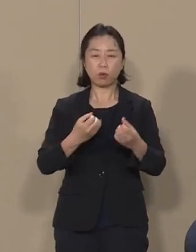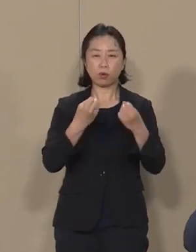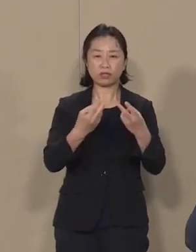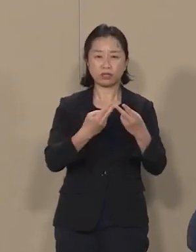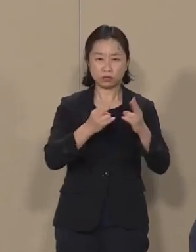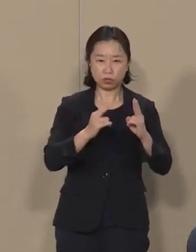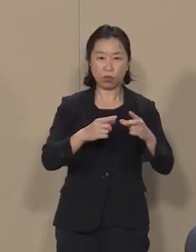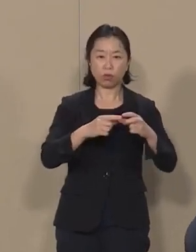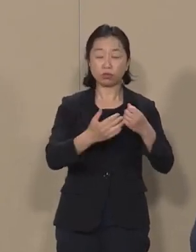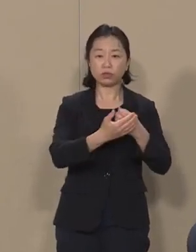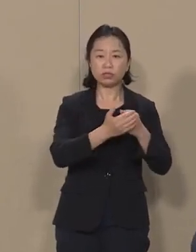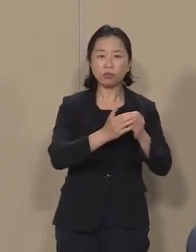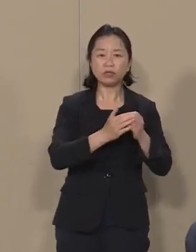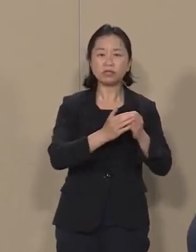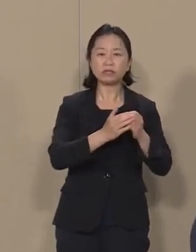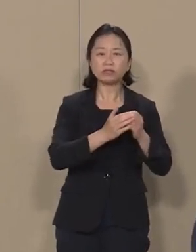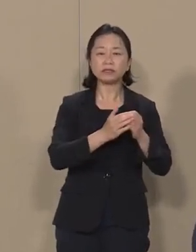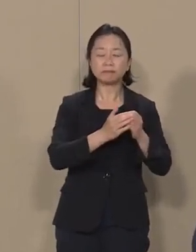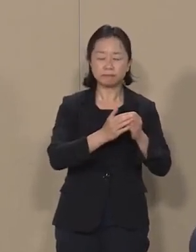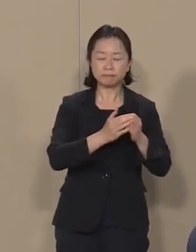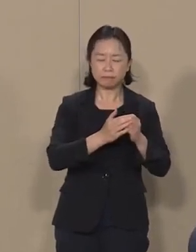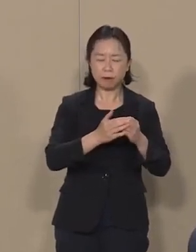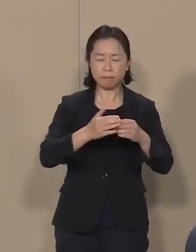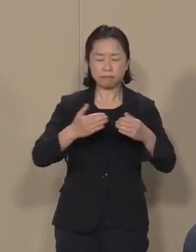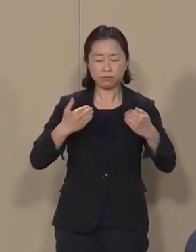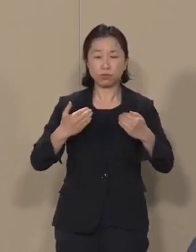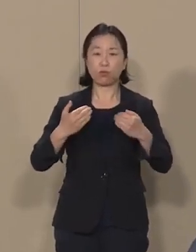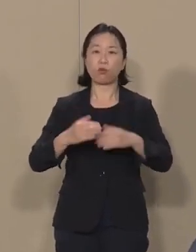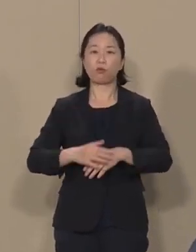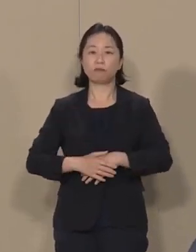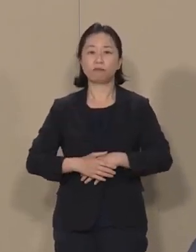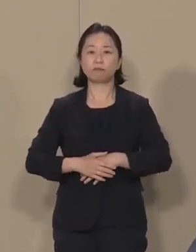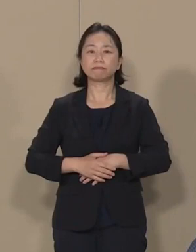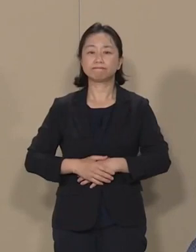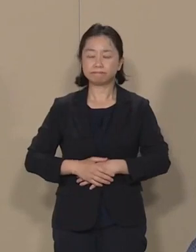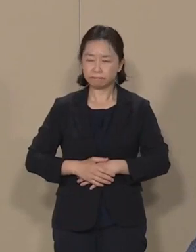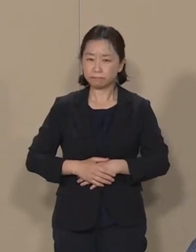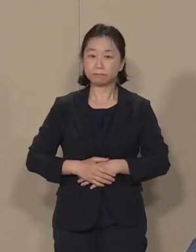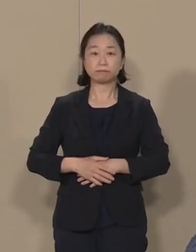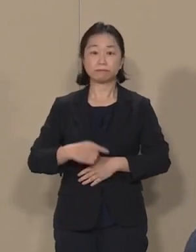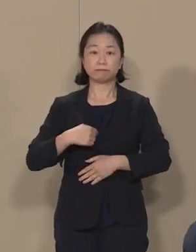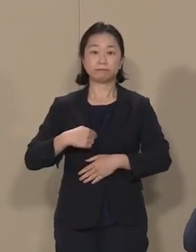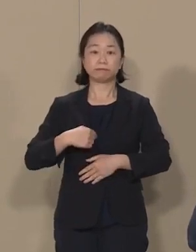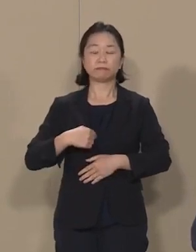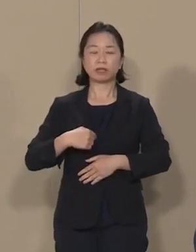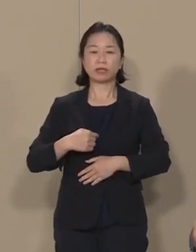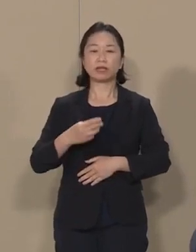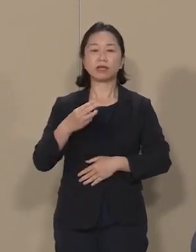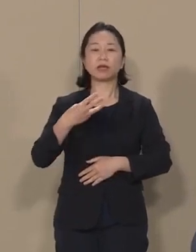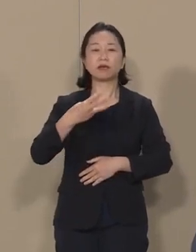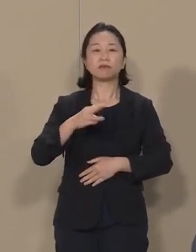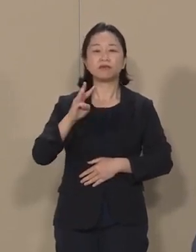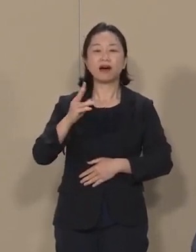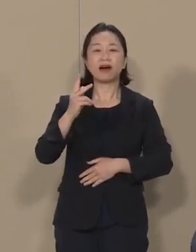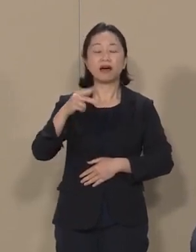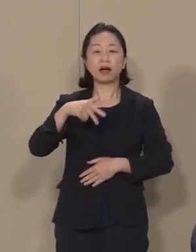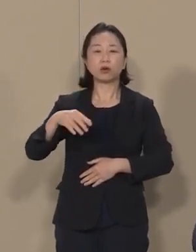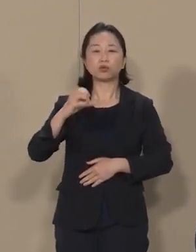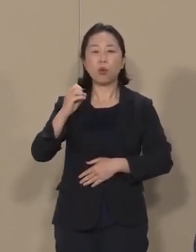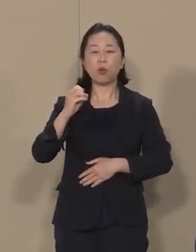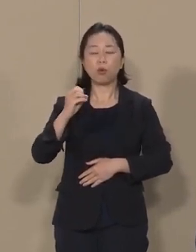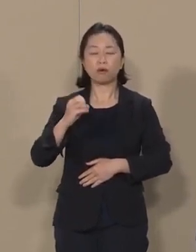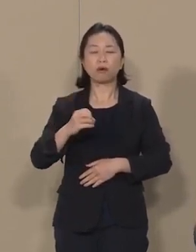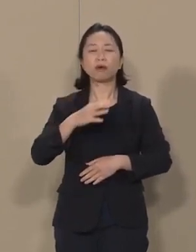のまさに果たすべきは高齢そこにあります私もや数を70を超えました